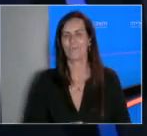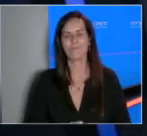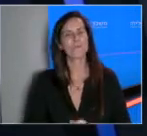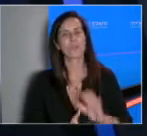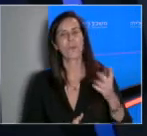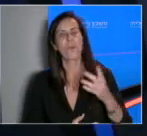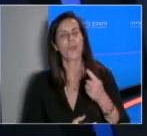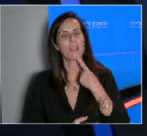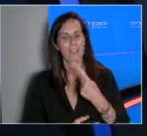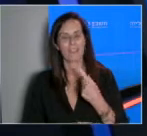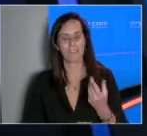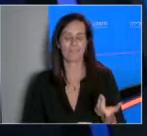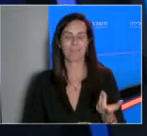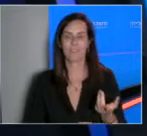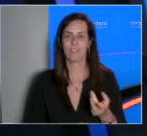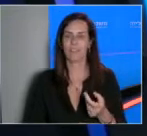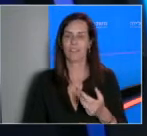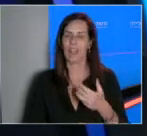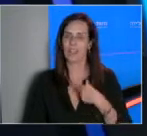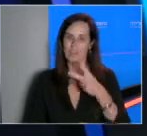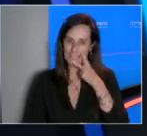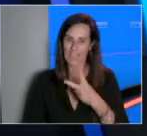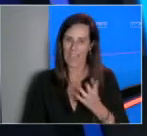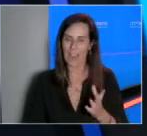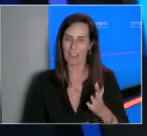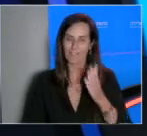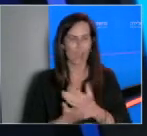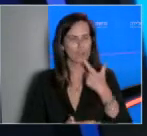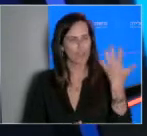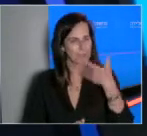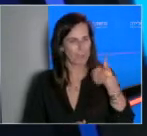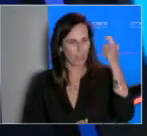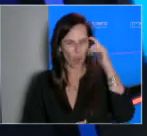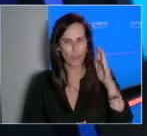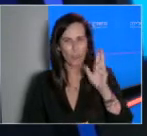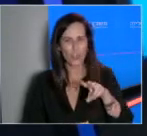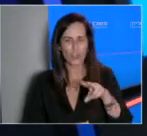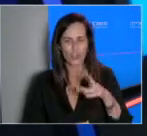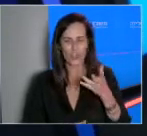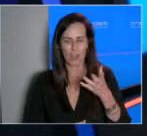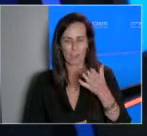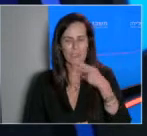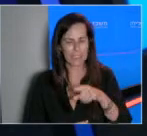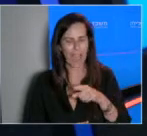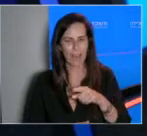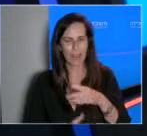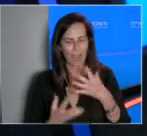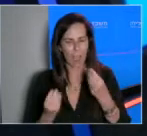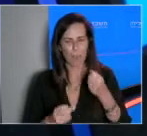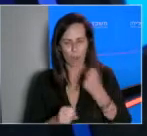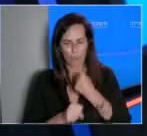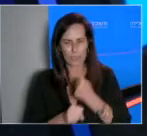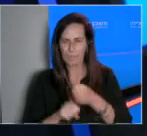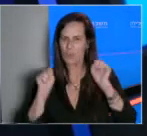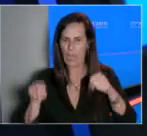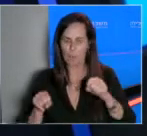אז בואי רגע נדבר על העניין הזה, כי את יודעת, אני מסתכל על זה, וכבר שנים אני חושב, יש מעבר במדינת ישראל להרבה מאוד עובדים